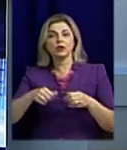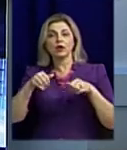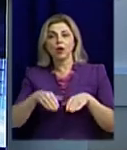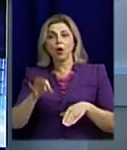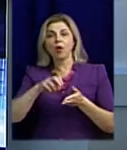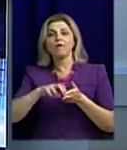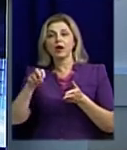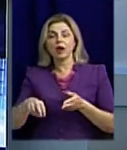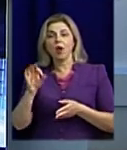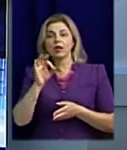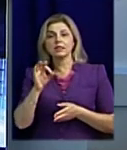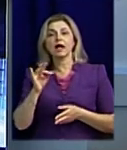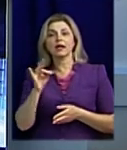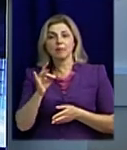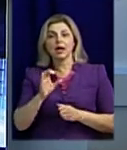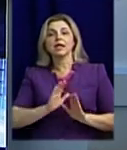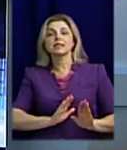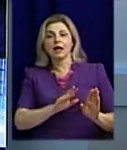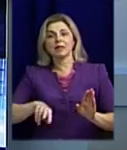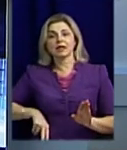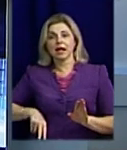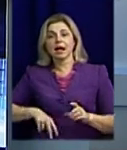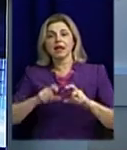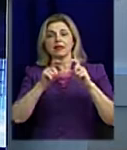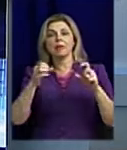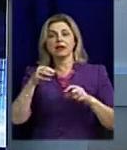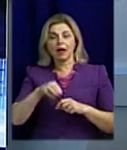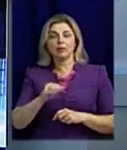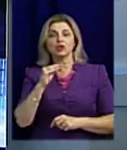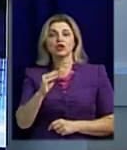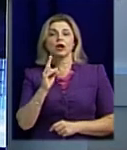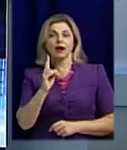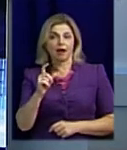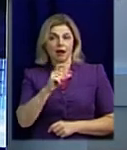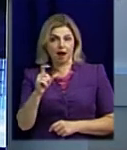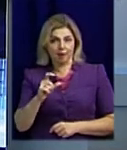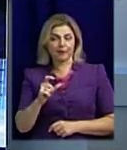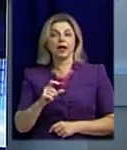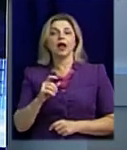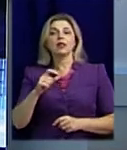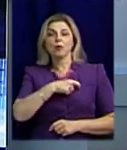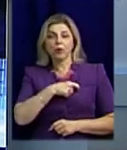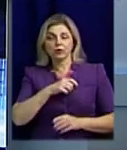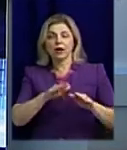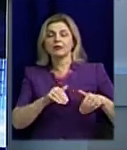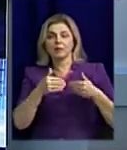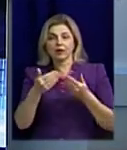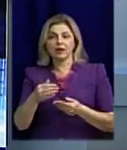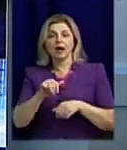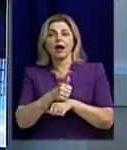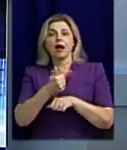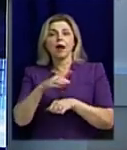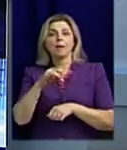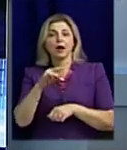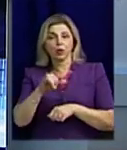відсторонення Олександра Репіна з посади заступника директора департаменту житлово-комунального господарства. Депутати запропонували меру поставити